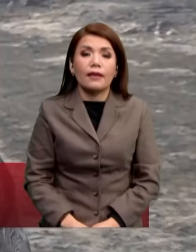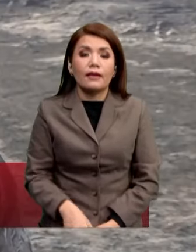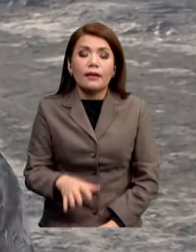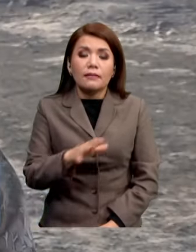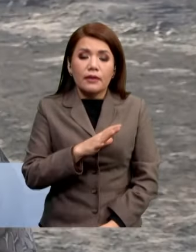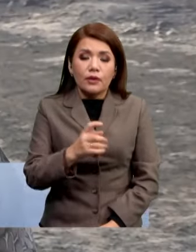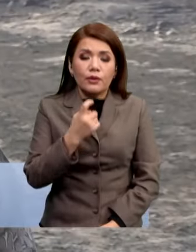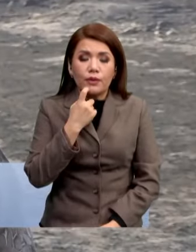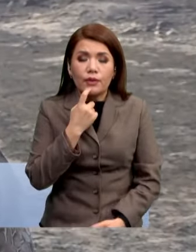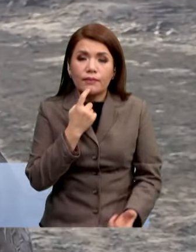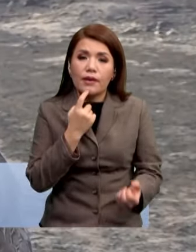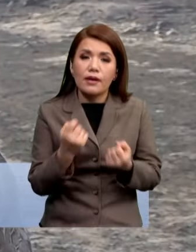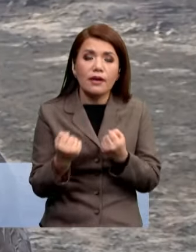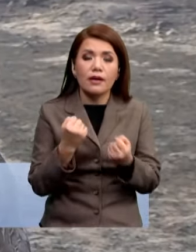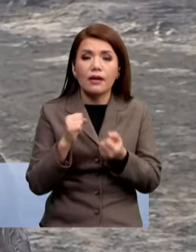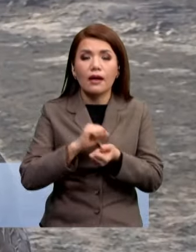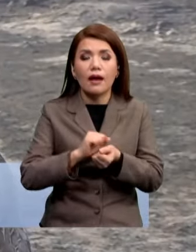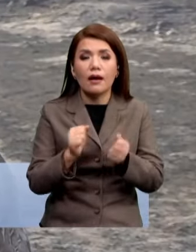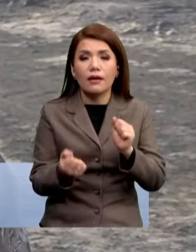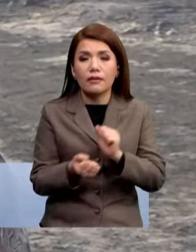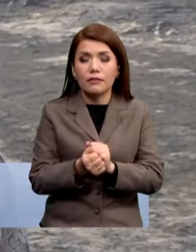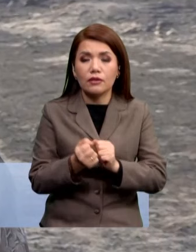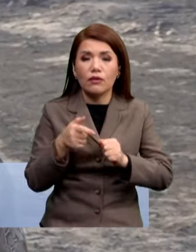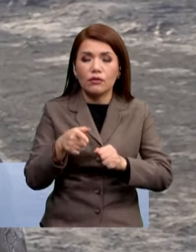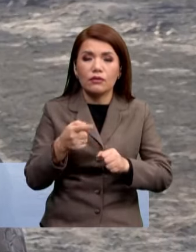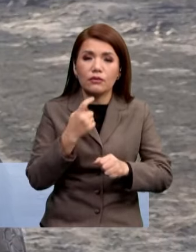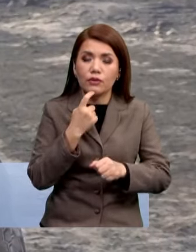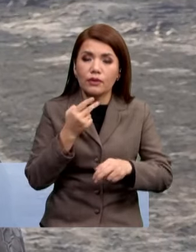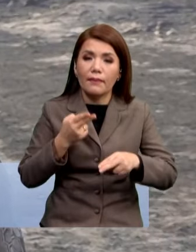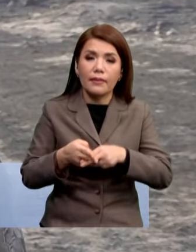были? Очень крепкие скальные породы усложняли работу.